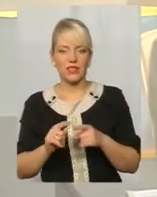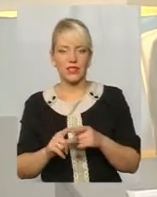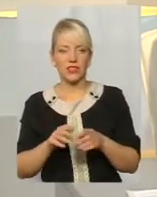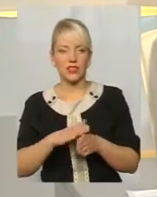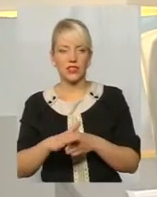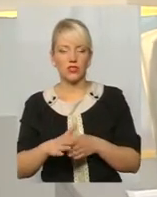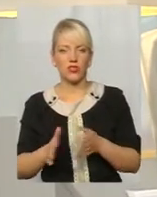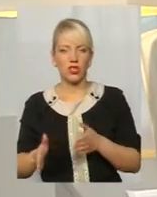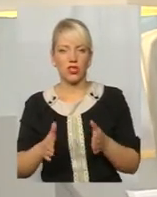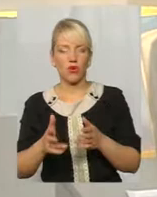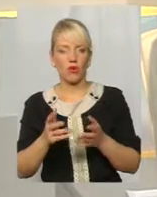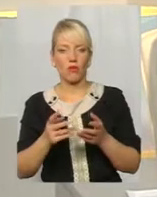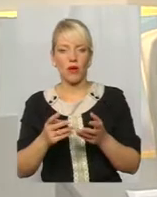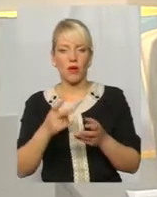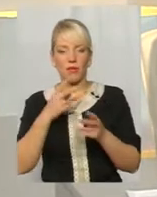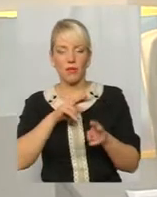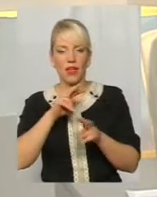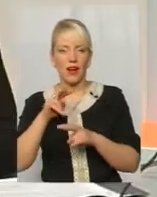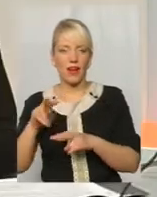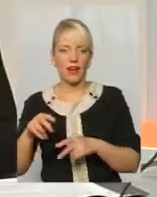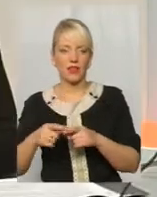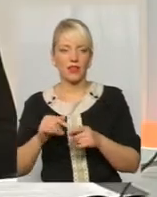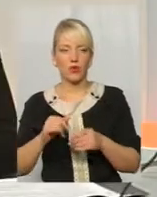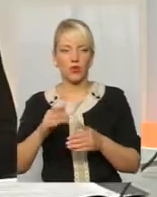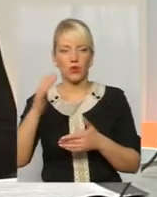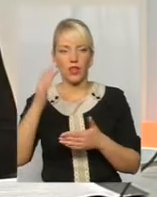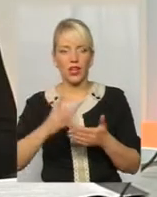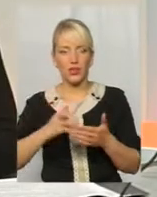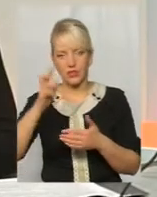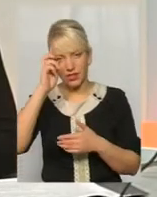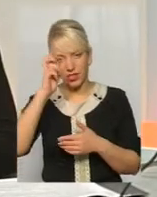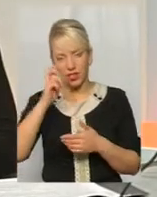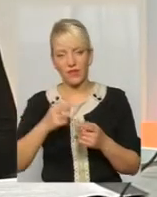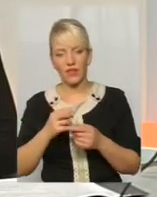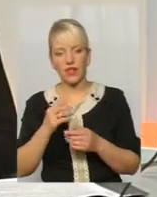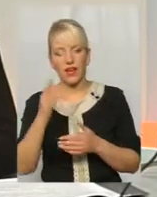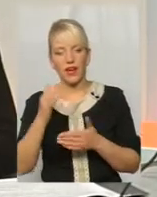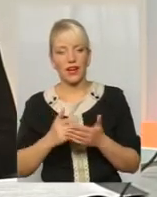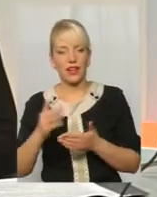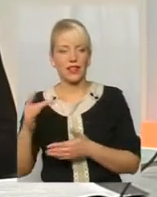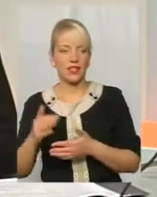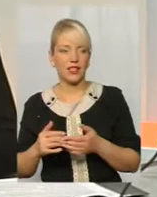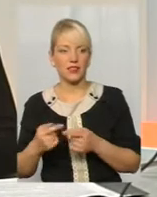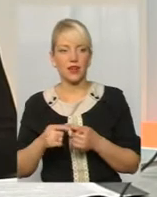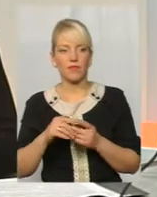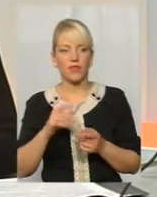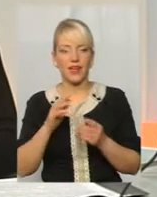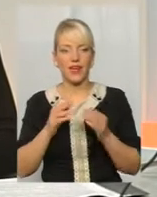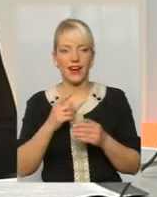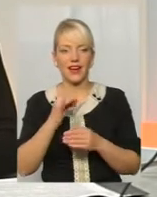здійснюється шляхом перегляду означених дій в відповідних реєстрах, в Державному реєстрі речових прав на нерухоме майно або в Єдиному реєстрі